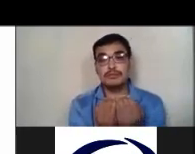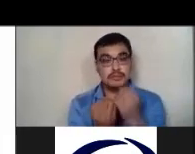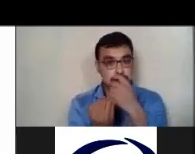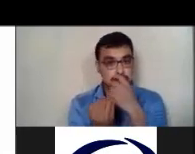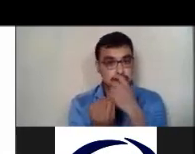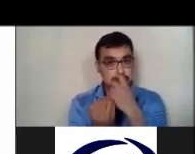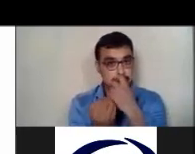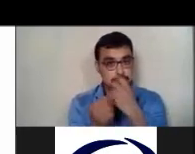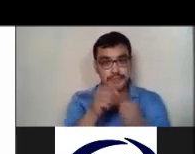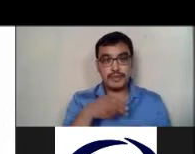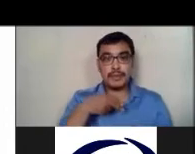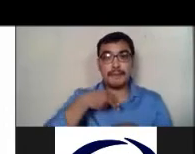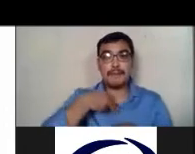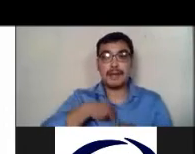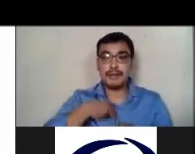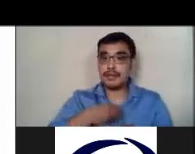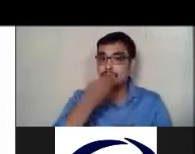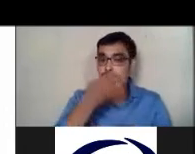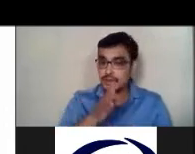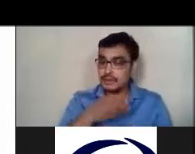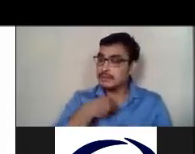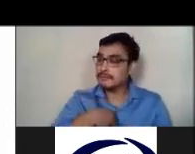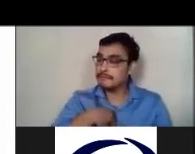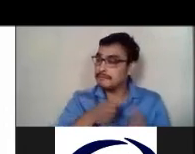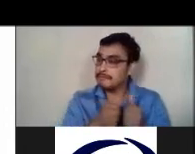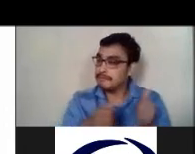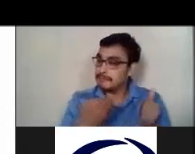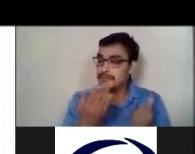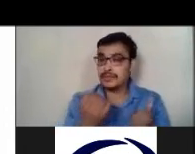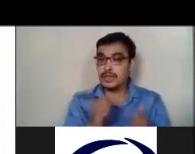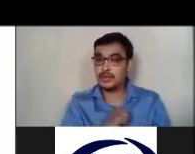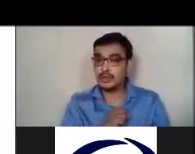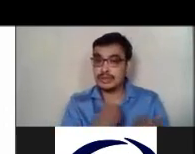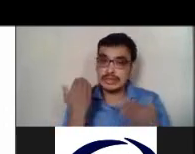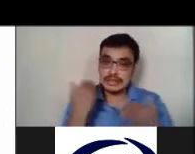यो भावनात्मक हिंसा इमोसनल एब्युज यौन हिंसा र रेप